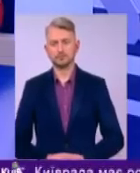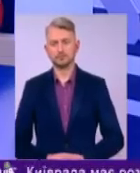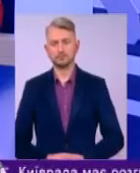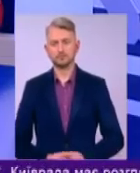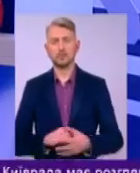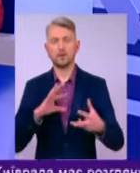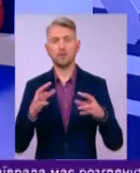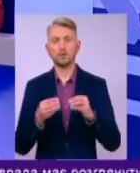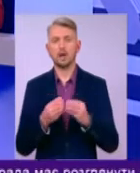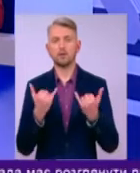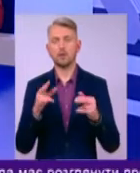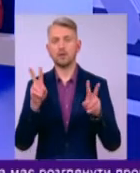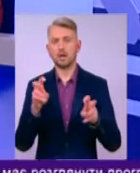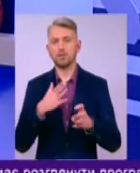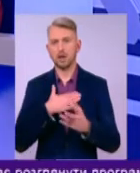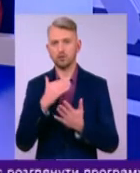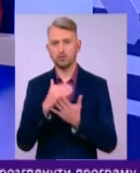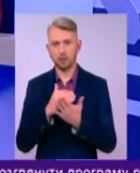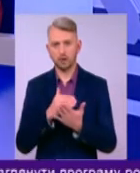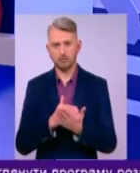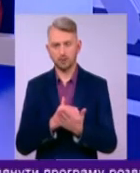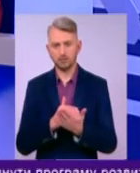Отже, сьогодні тема нашої програми –